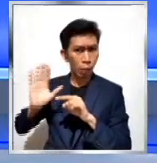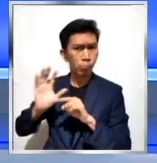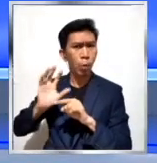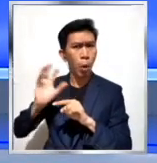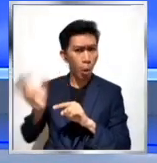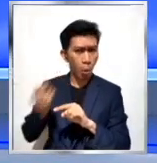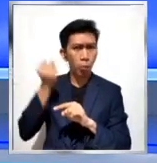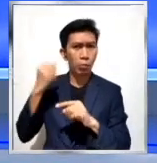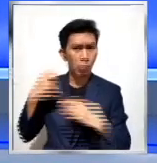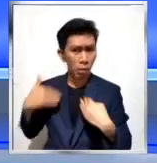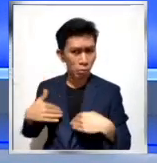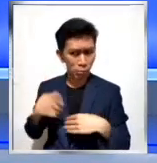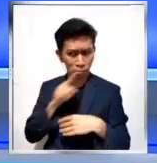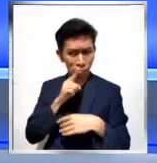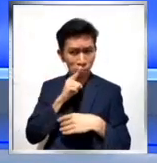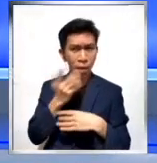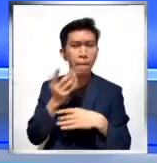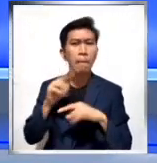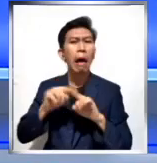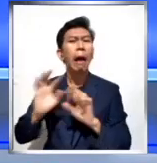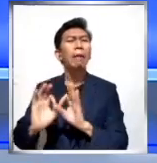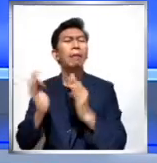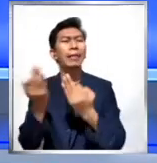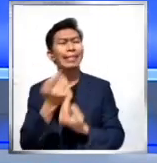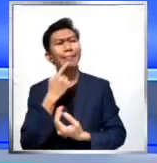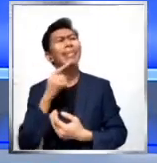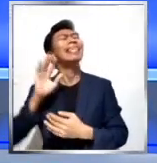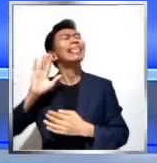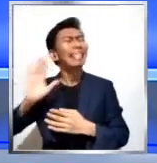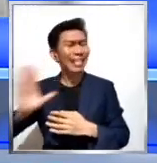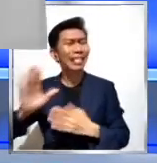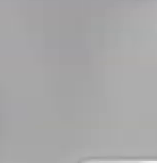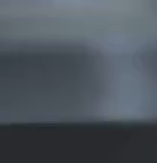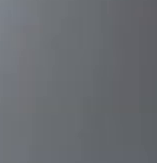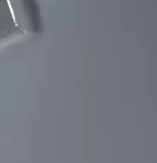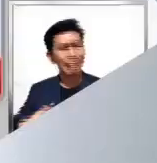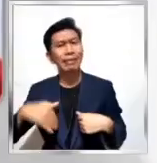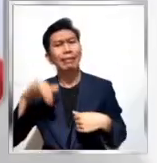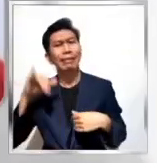ni Echanis, sa kanya nga ang bangkay. Nakatutok si Emil Sumangin.